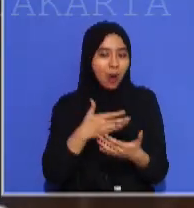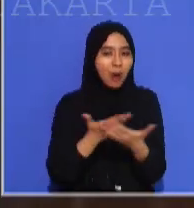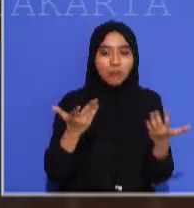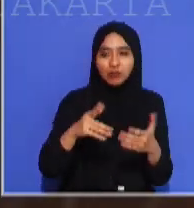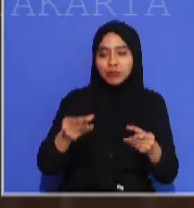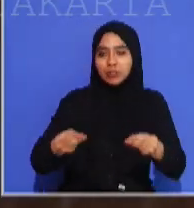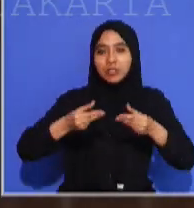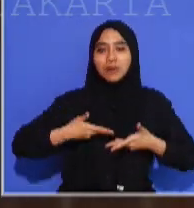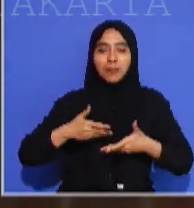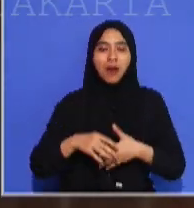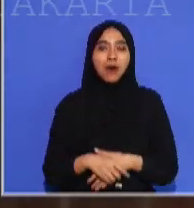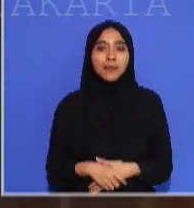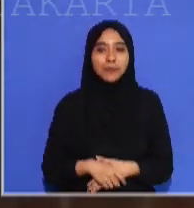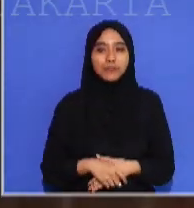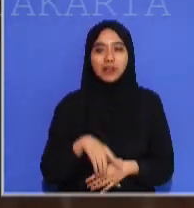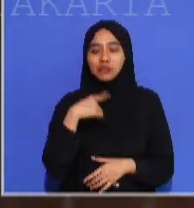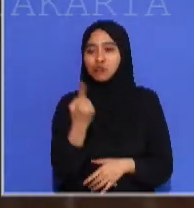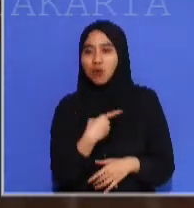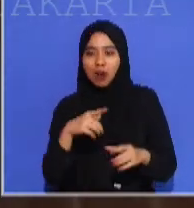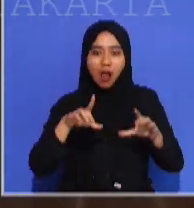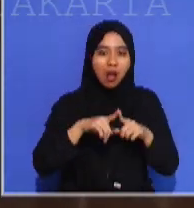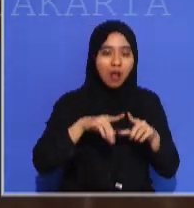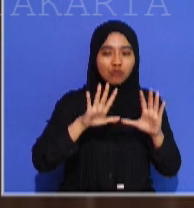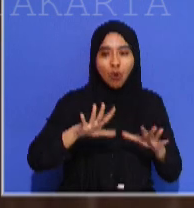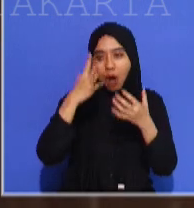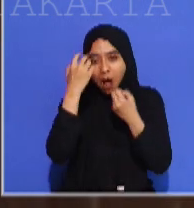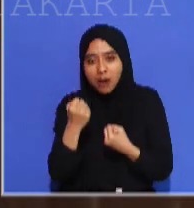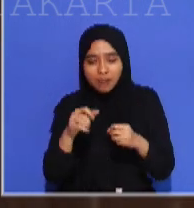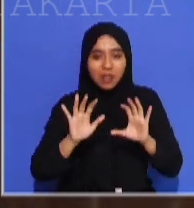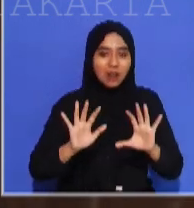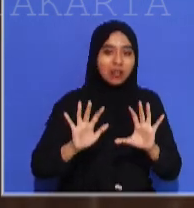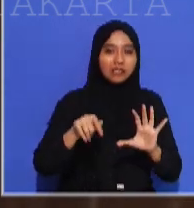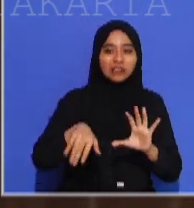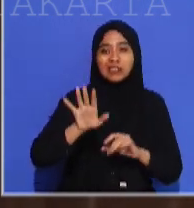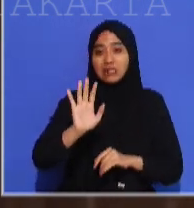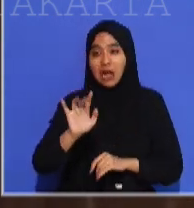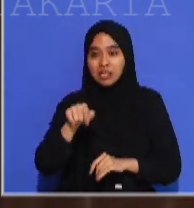Kami itu hanya bagian alat kelengkapan yang ada di DPRD. Ada nanti